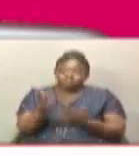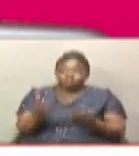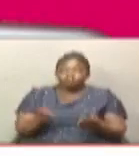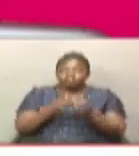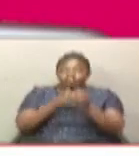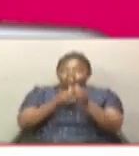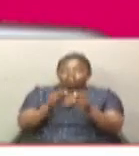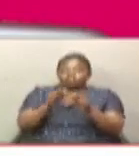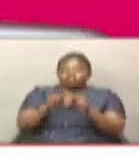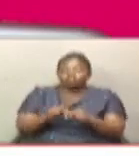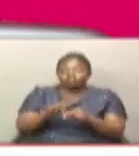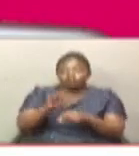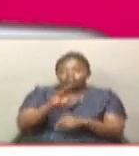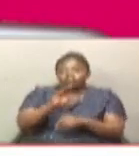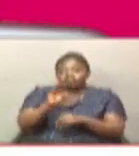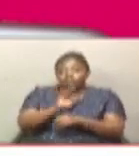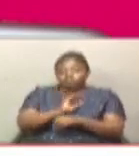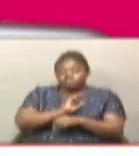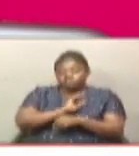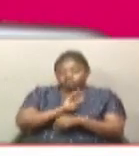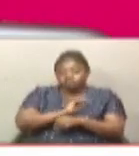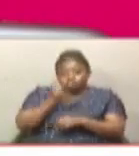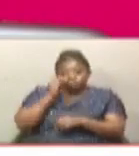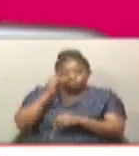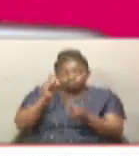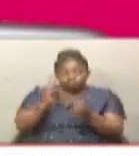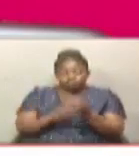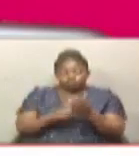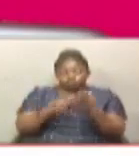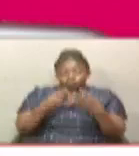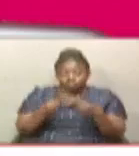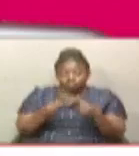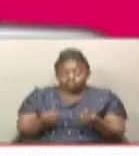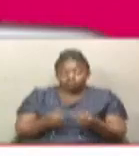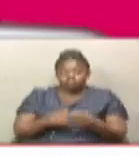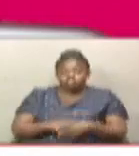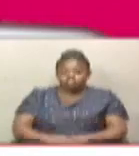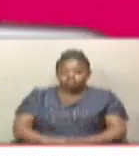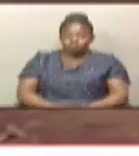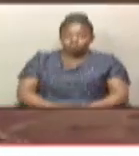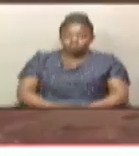mwalo batuuzizza olukiiko okulaba nga basalira ensonga zino amagezi.